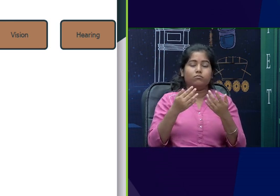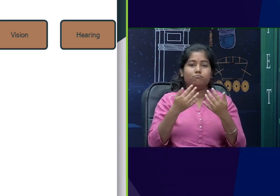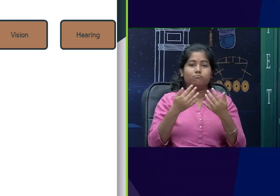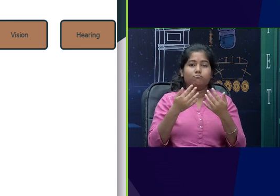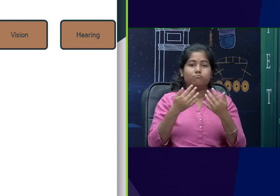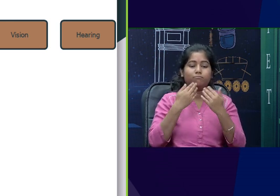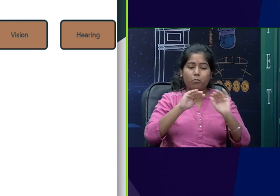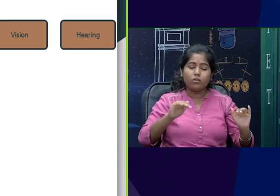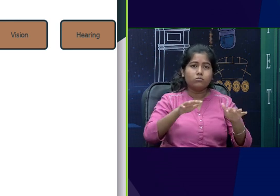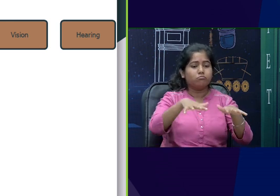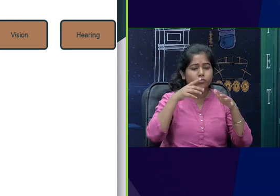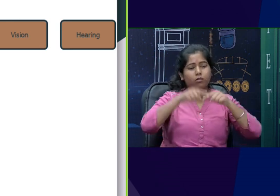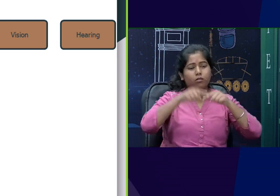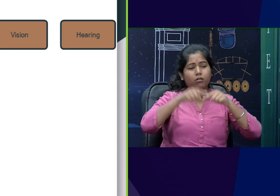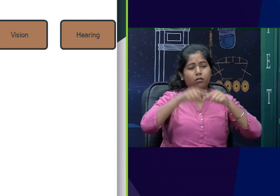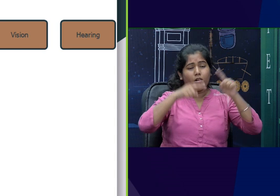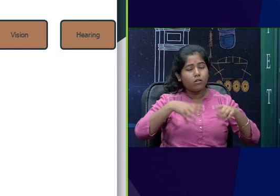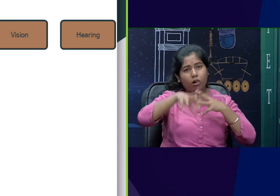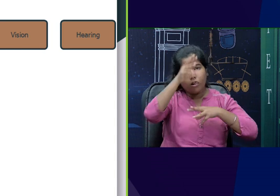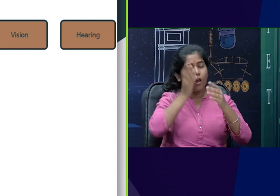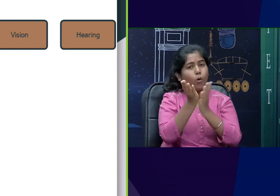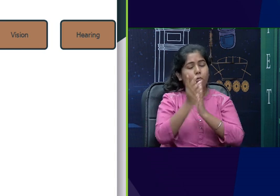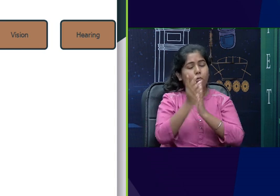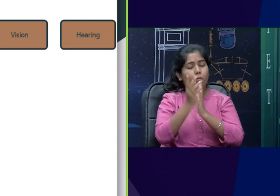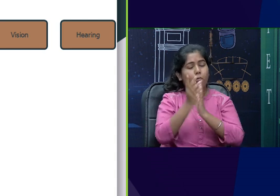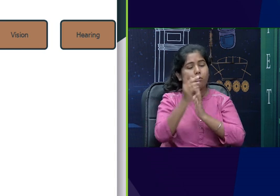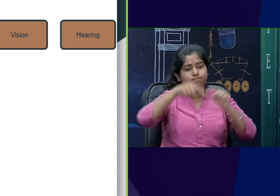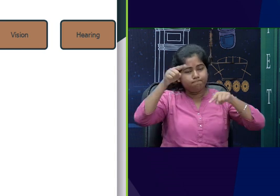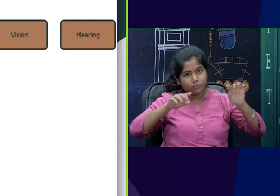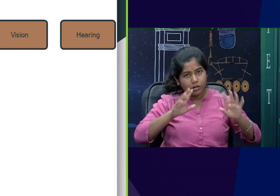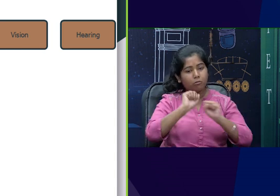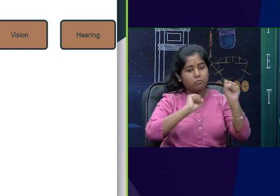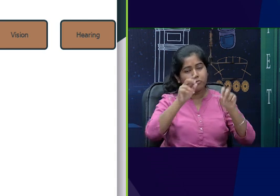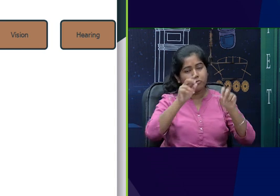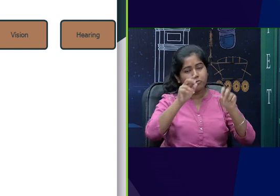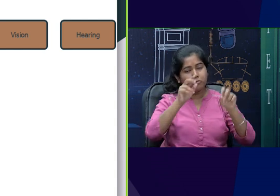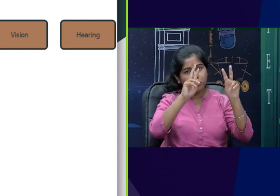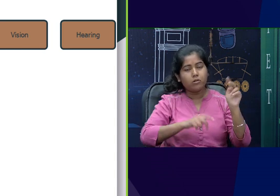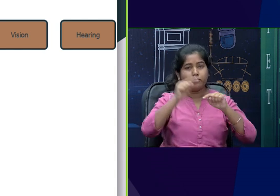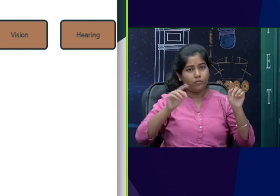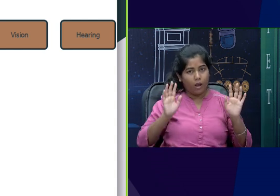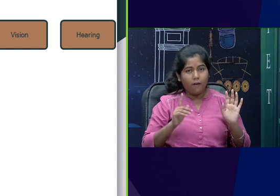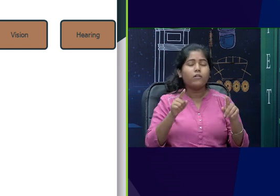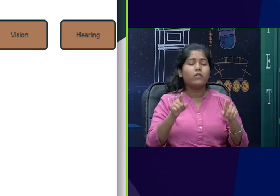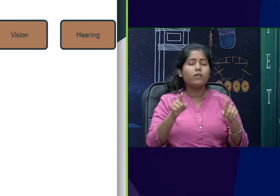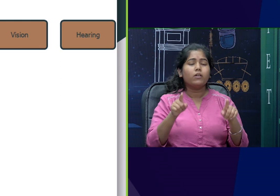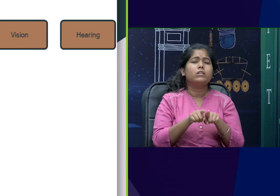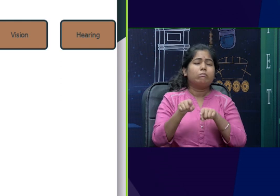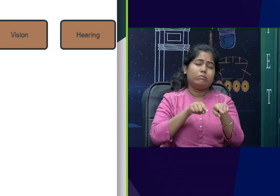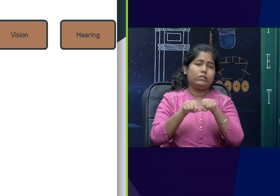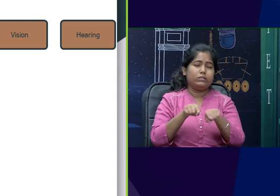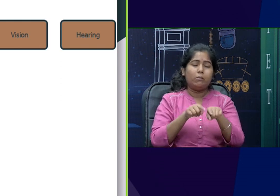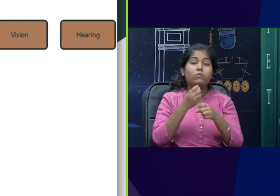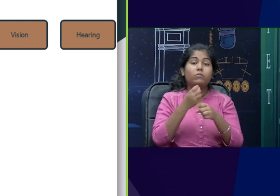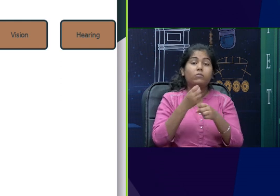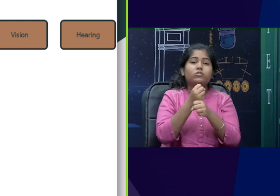हैं, सबकी नीड्स जरूरत अलग अलग है। अगर हम सिंपल एग्जांपल लें पर्सन विदाउट डिजेबिलिटी की भी,